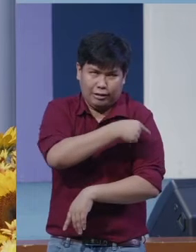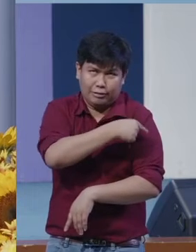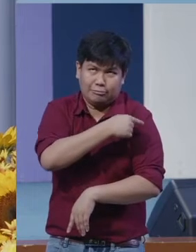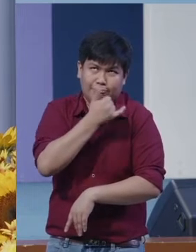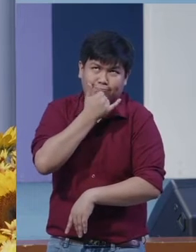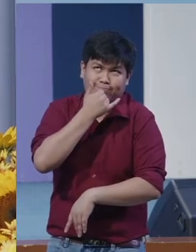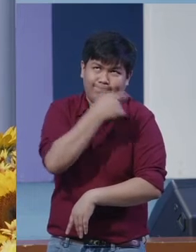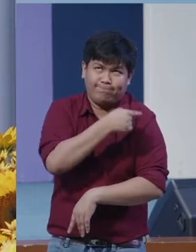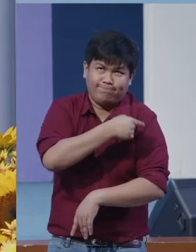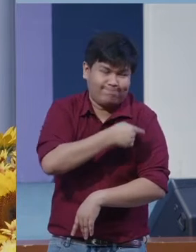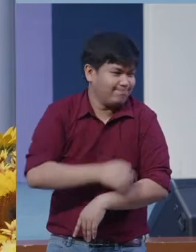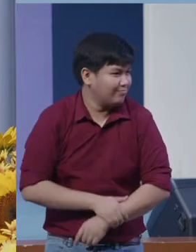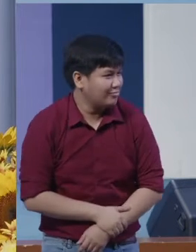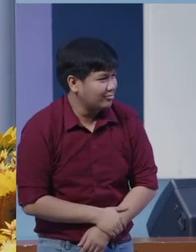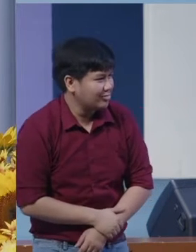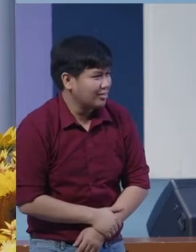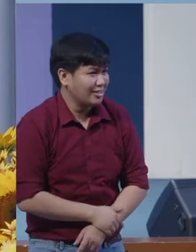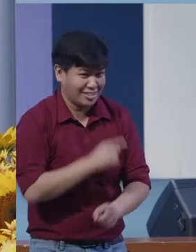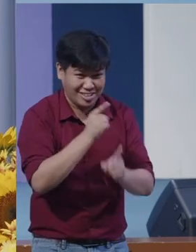nitong? Alam mo ba sa ganyan?